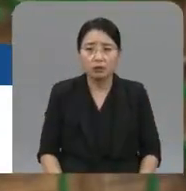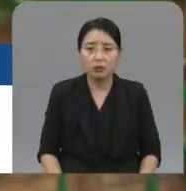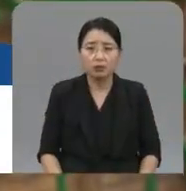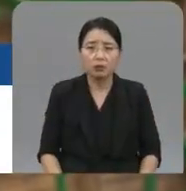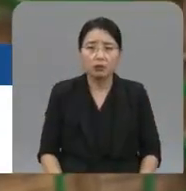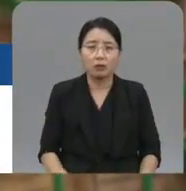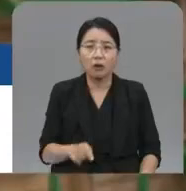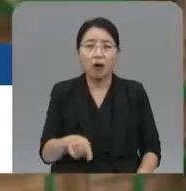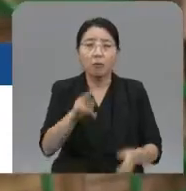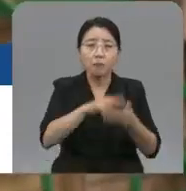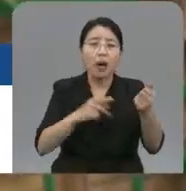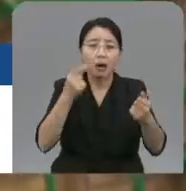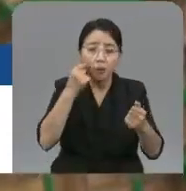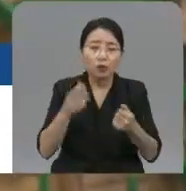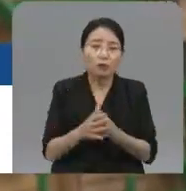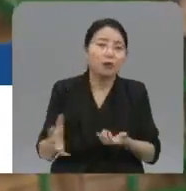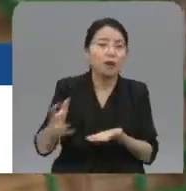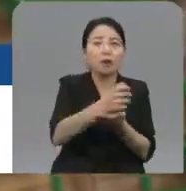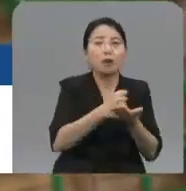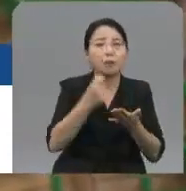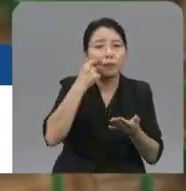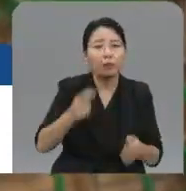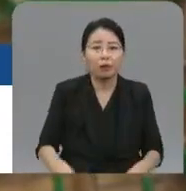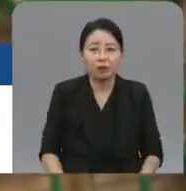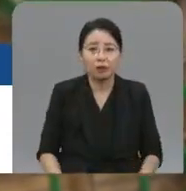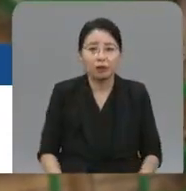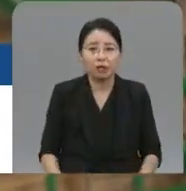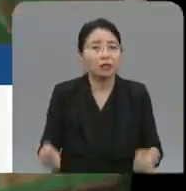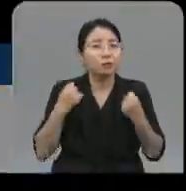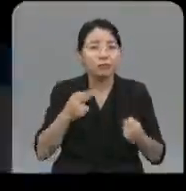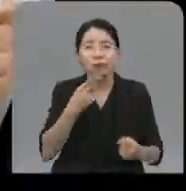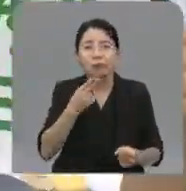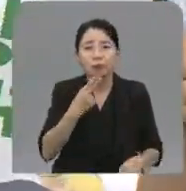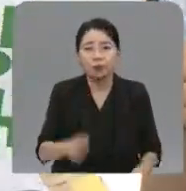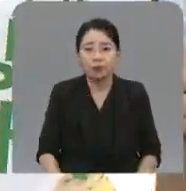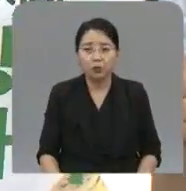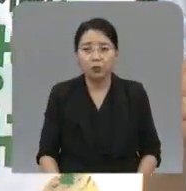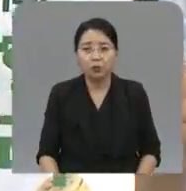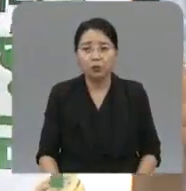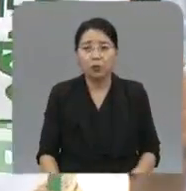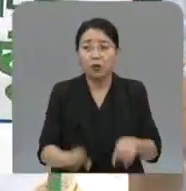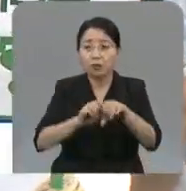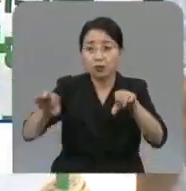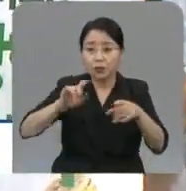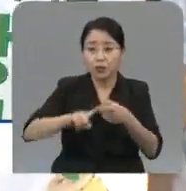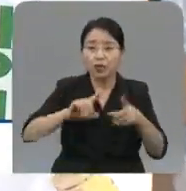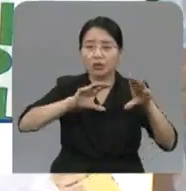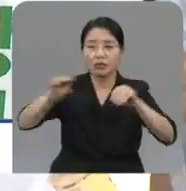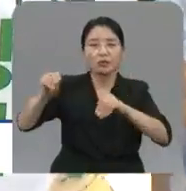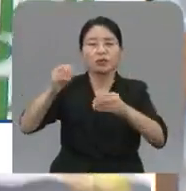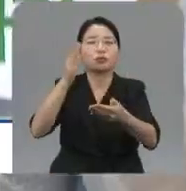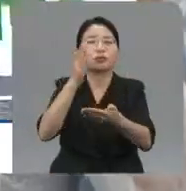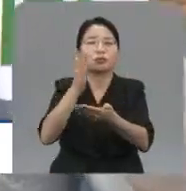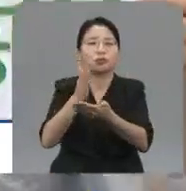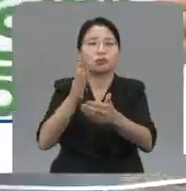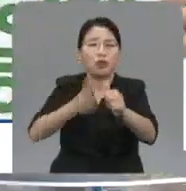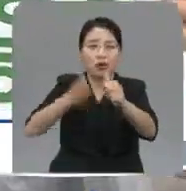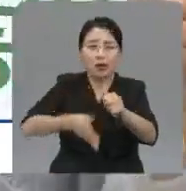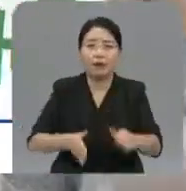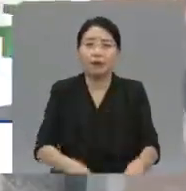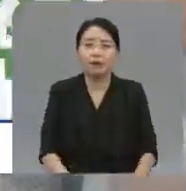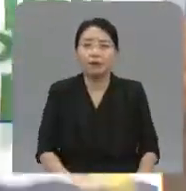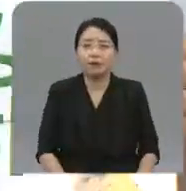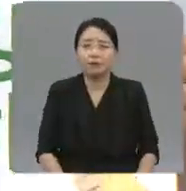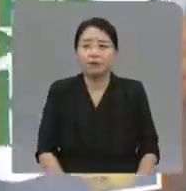fondé scientifiquement le sud-corient ont également demandé à l'heure au président une Sonia de s'opposer à la décision